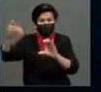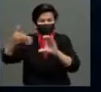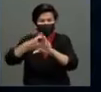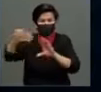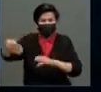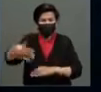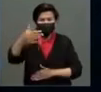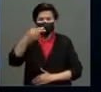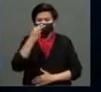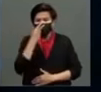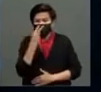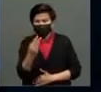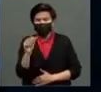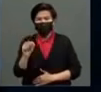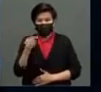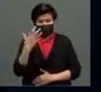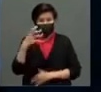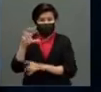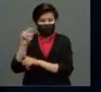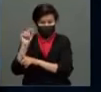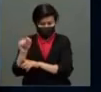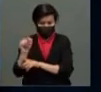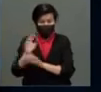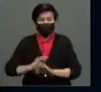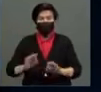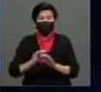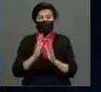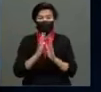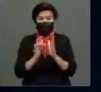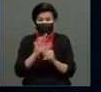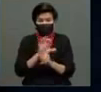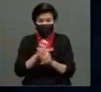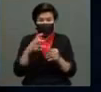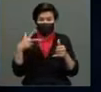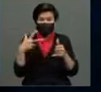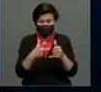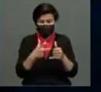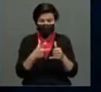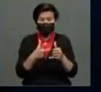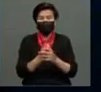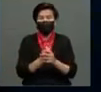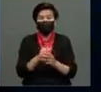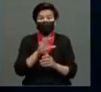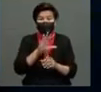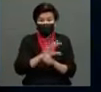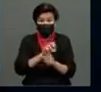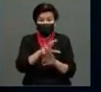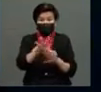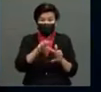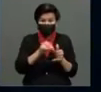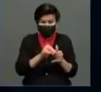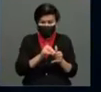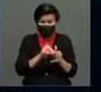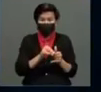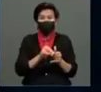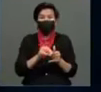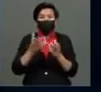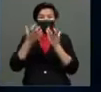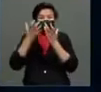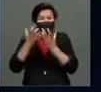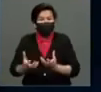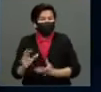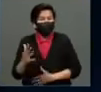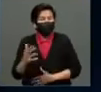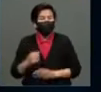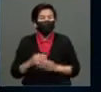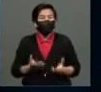ท่านได้ไปเนี่ยหรือจะได้เนี่ยจะทำให้ท่านลดความรุนแรงของโรคลงได้อย่างชัดเจน